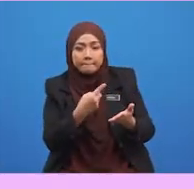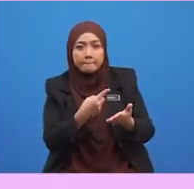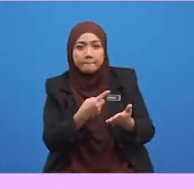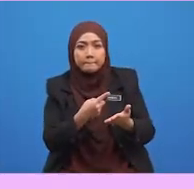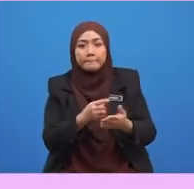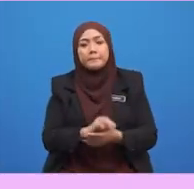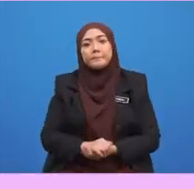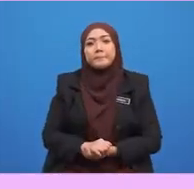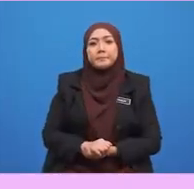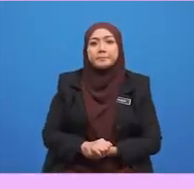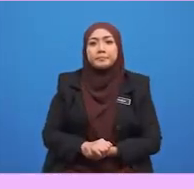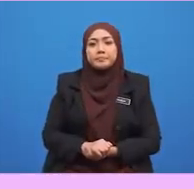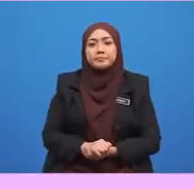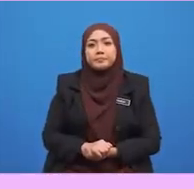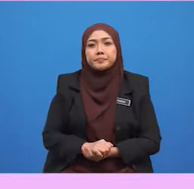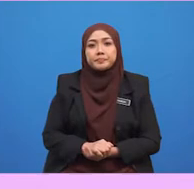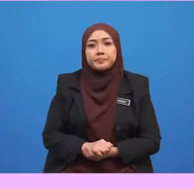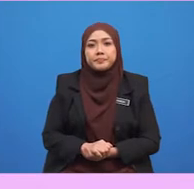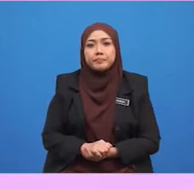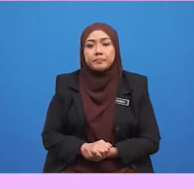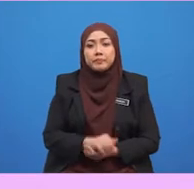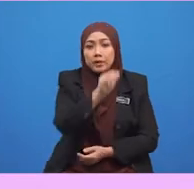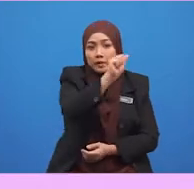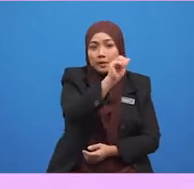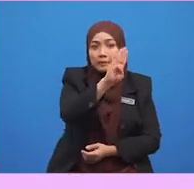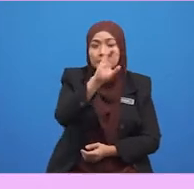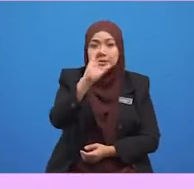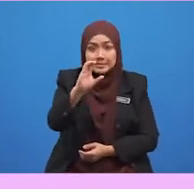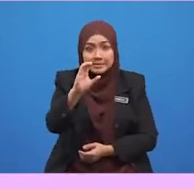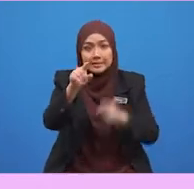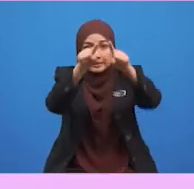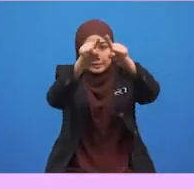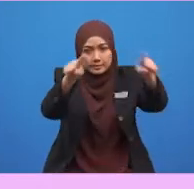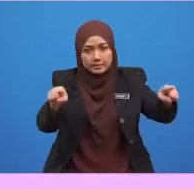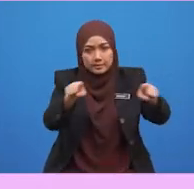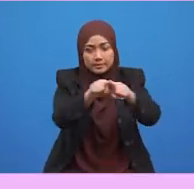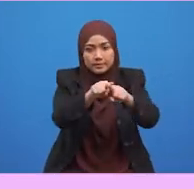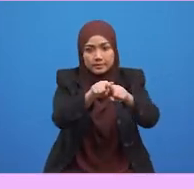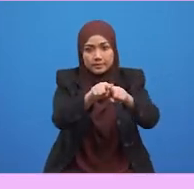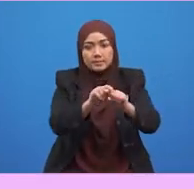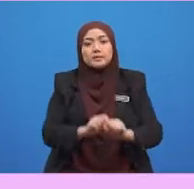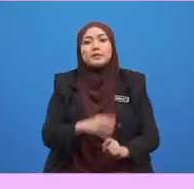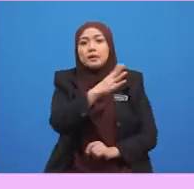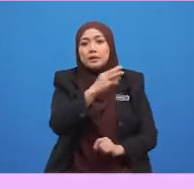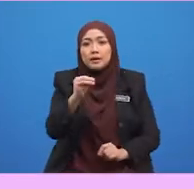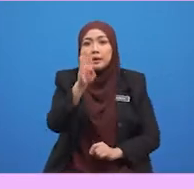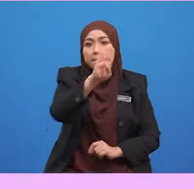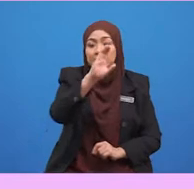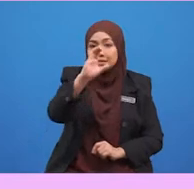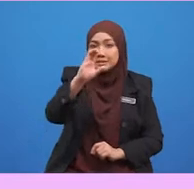penyelesaiannya. Diketahui bahawa ABC ialah segitiga sama sisi